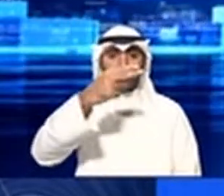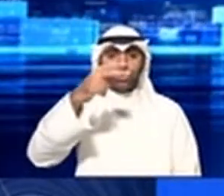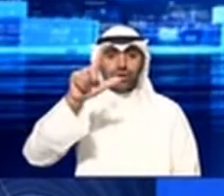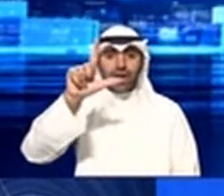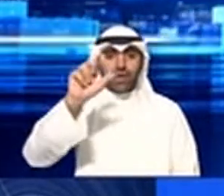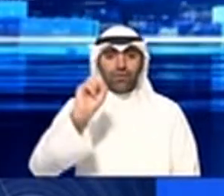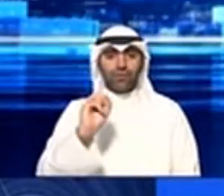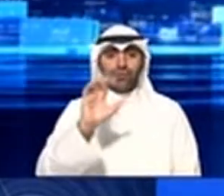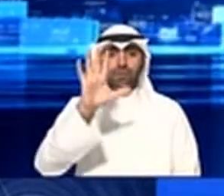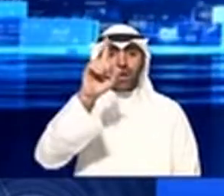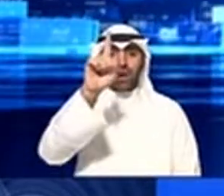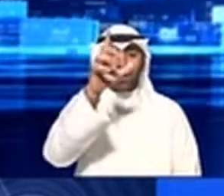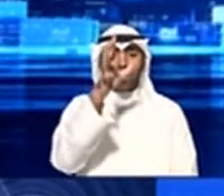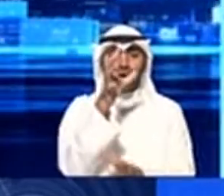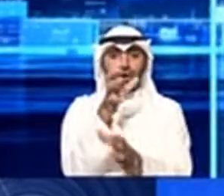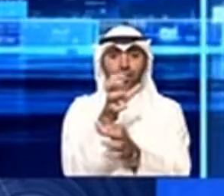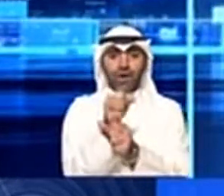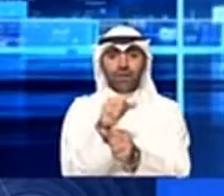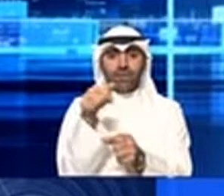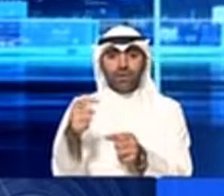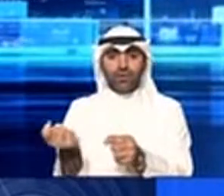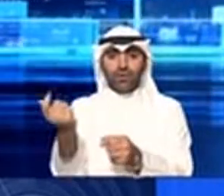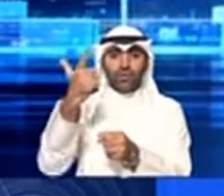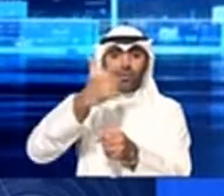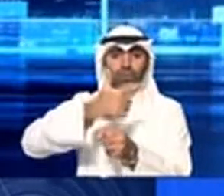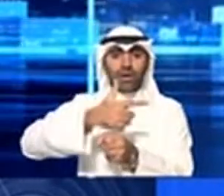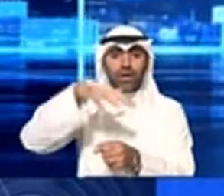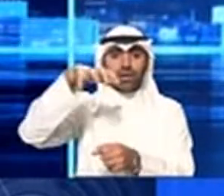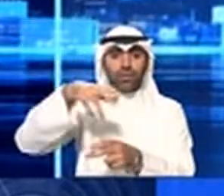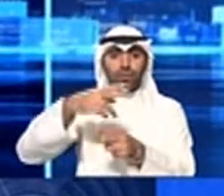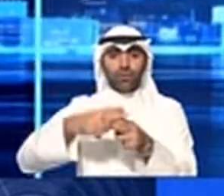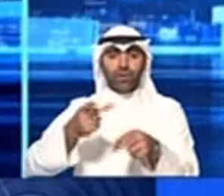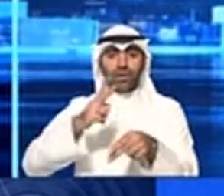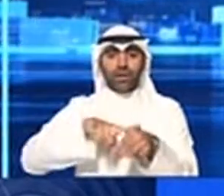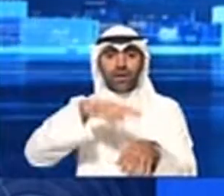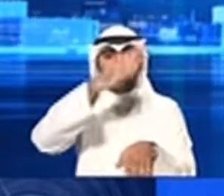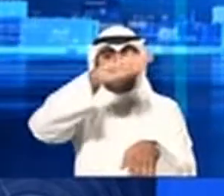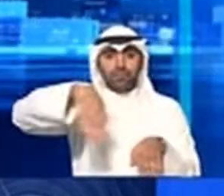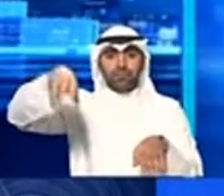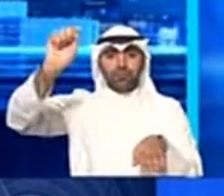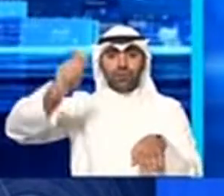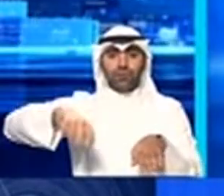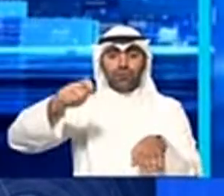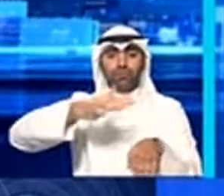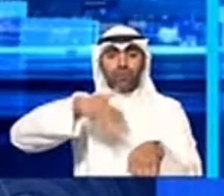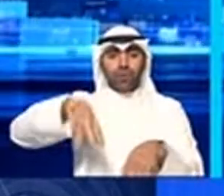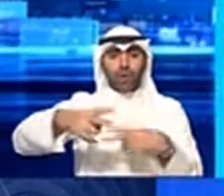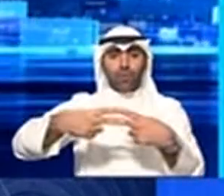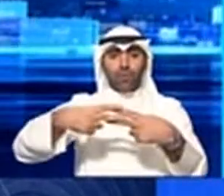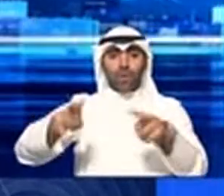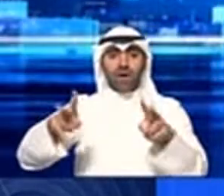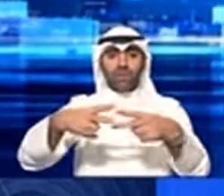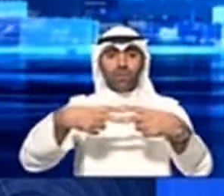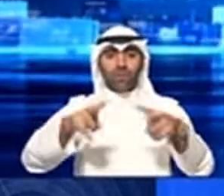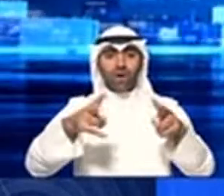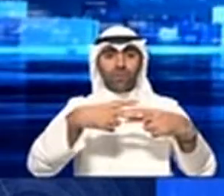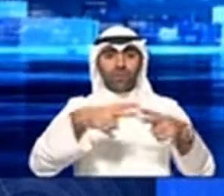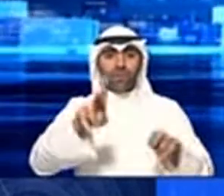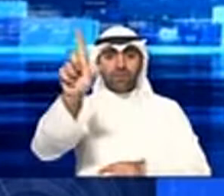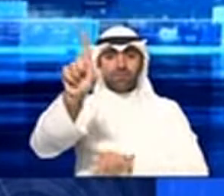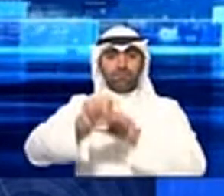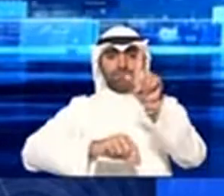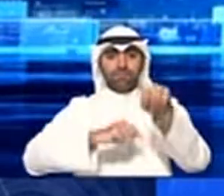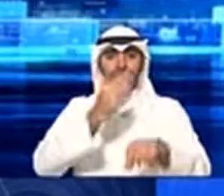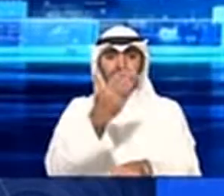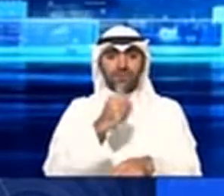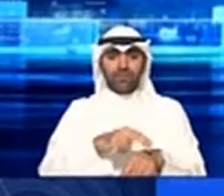حفظه الله لولاية العهد ومبايعة أعضاء مجلس الأمة لسموه وليا للعهد، متمنيا لحضرة صاحب السمو